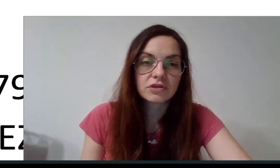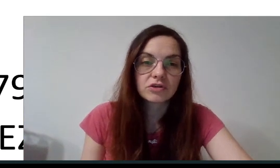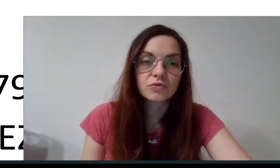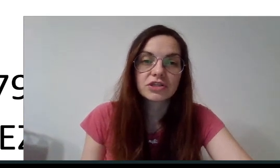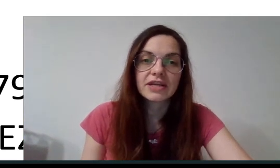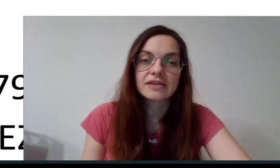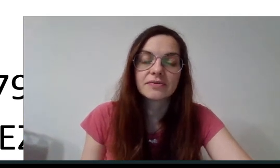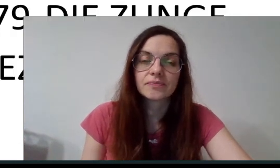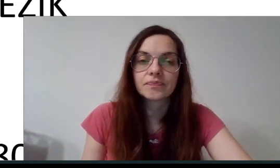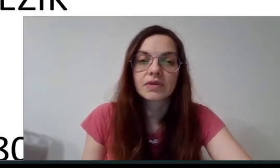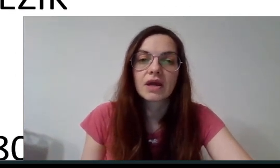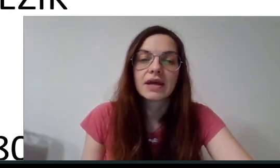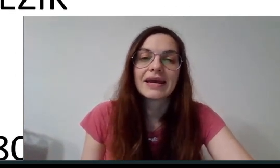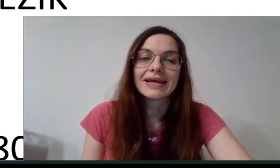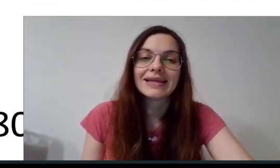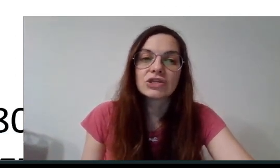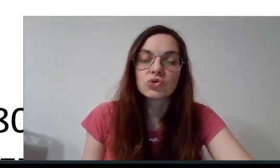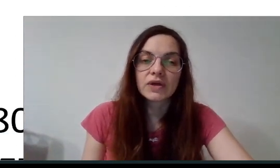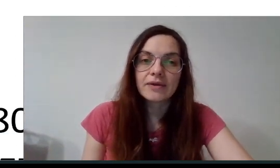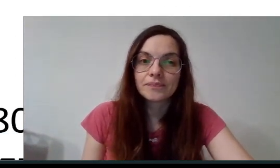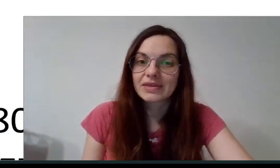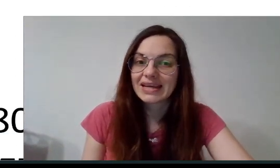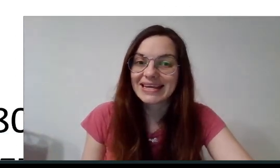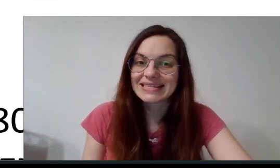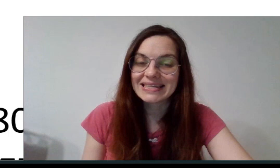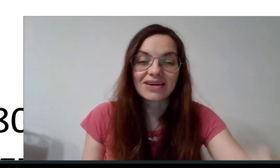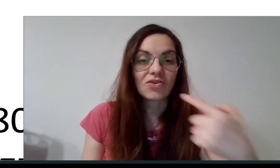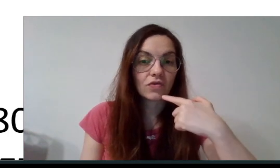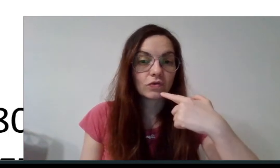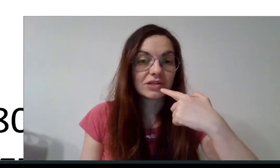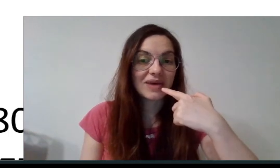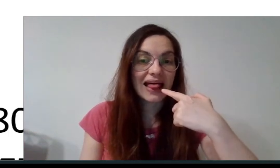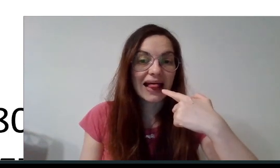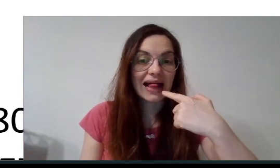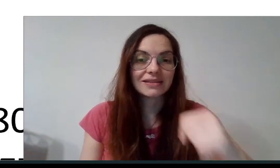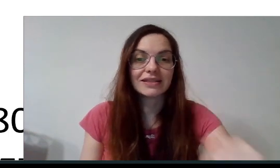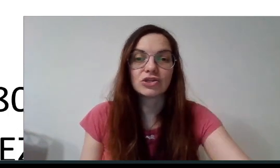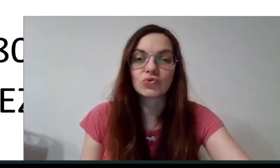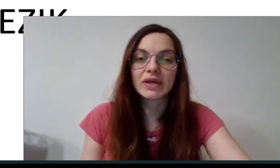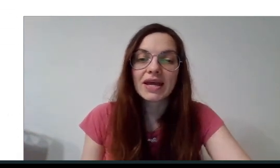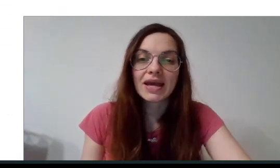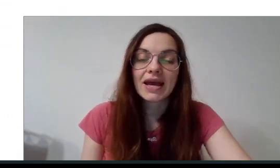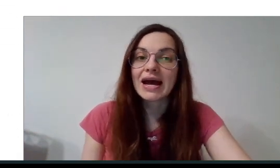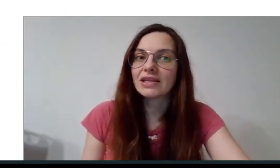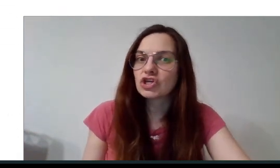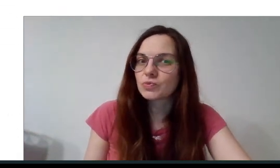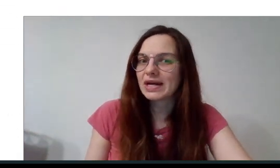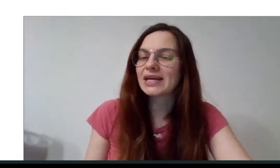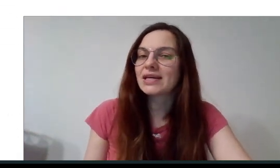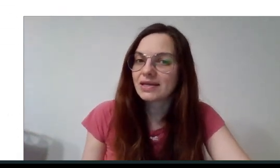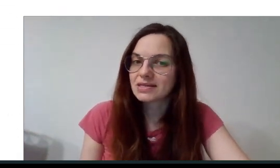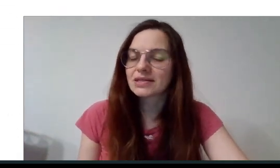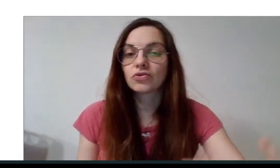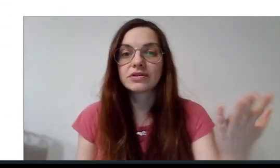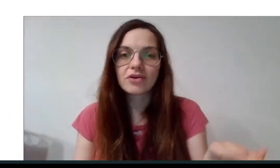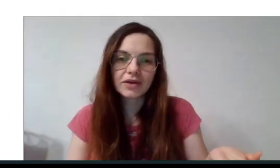Nett. Die Zunge, jezik, ovo je od ustima, die Zunge, a die Sprache, jezik koji se